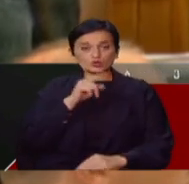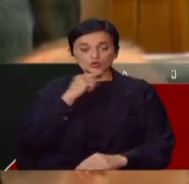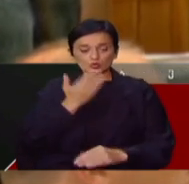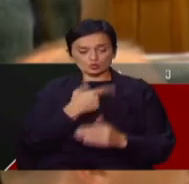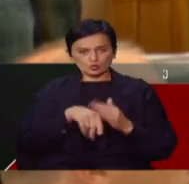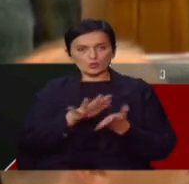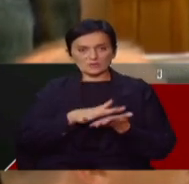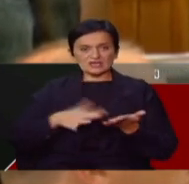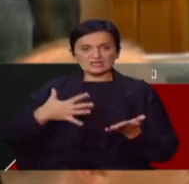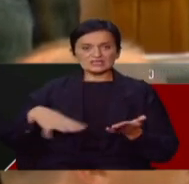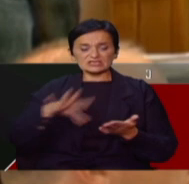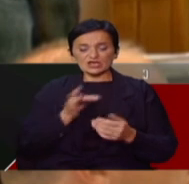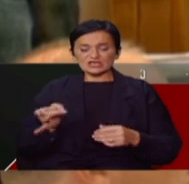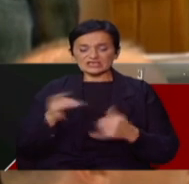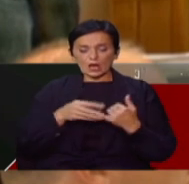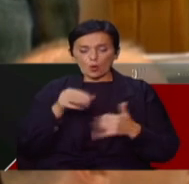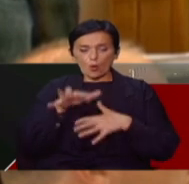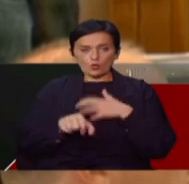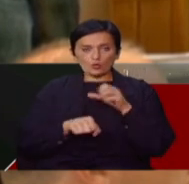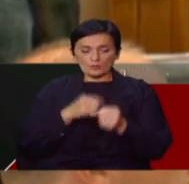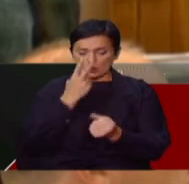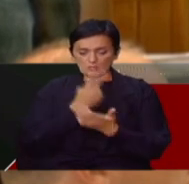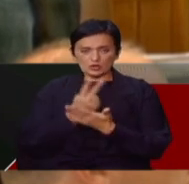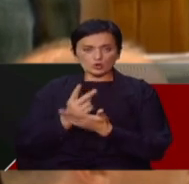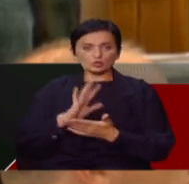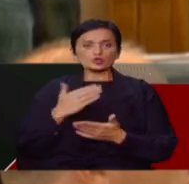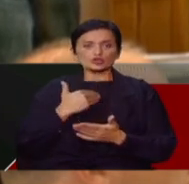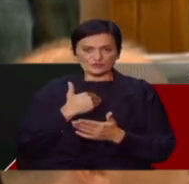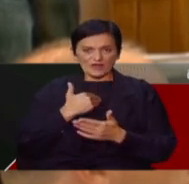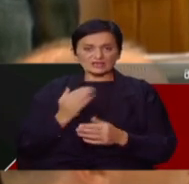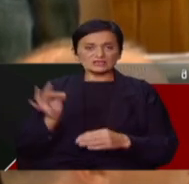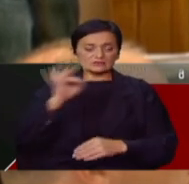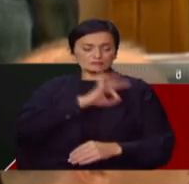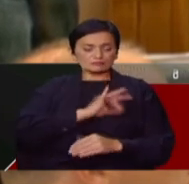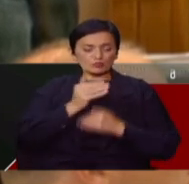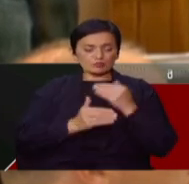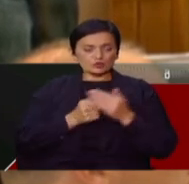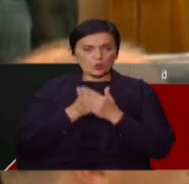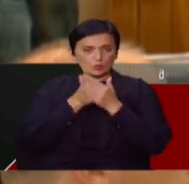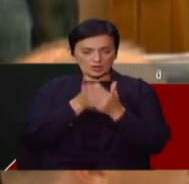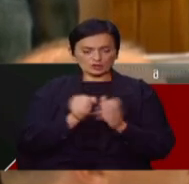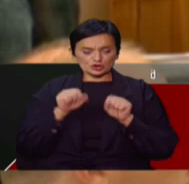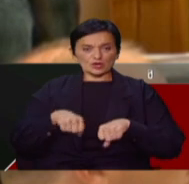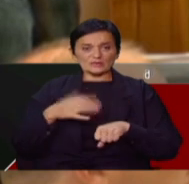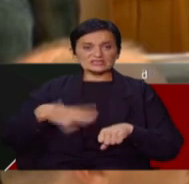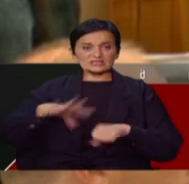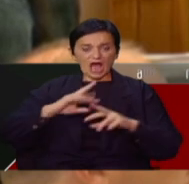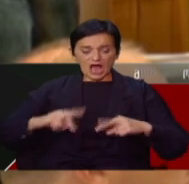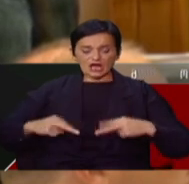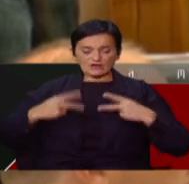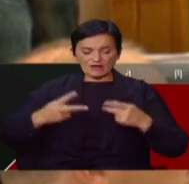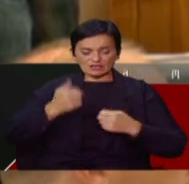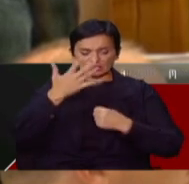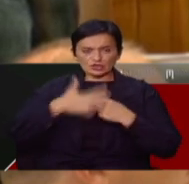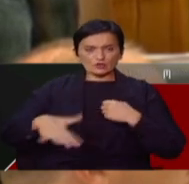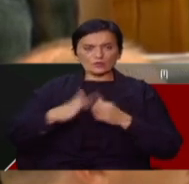მიერ გრძელდება საქართველოს რეგიონების ოკუპაცია. მიუხედავად ამისა, მოახერხეთ ხელშესახები პროგრესის მიღწევა და საქართველო ვაქციეთ მიმზიდველ